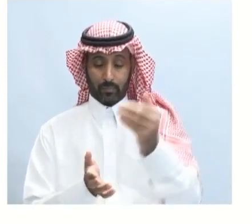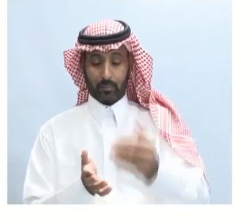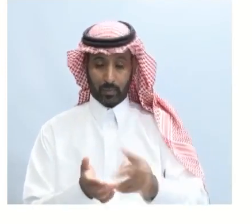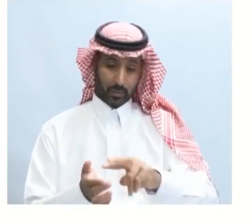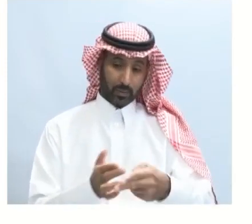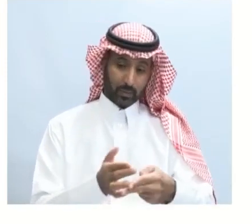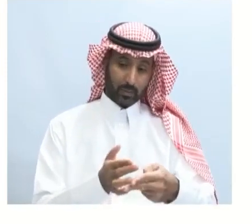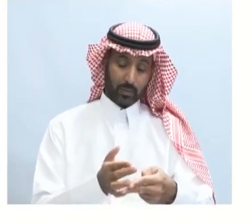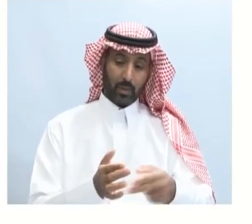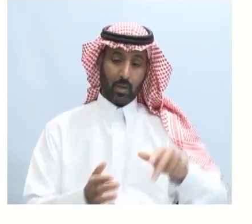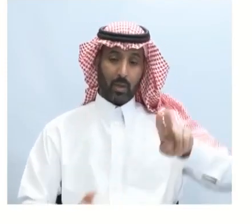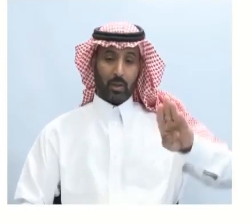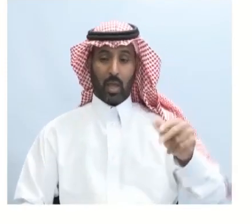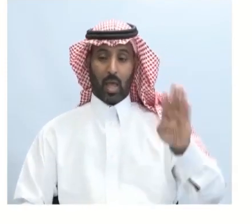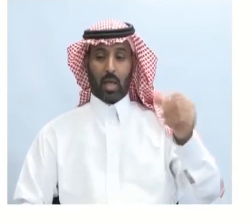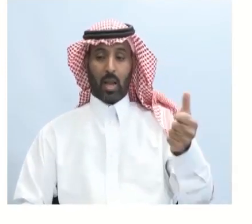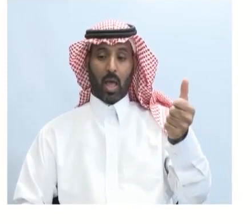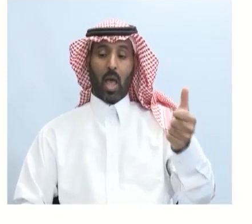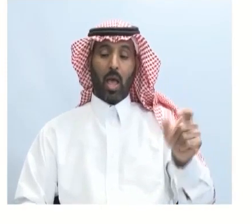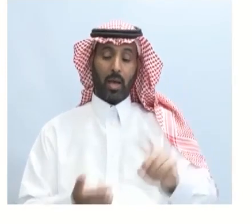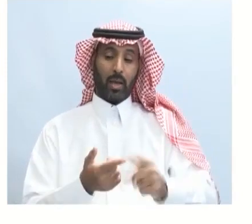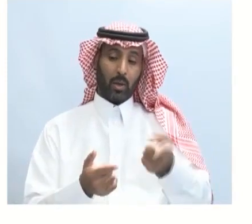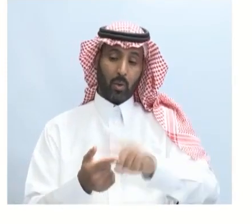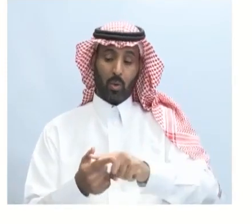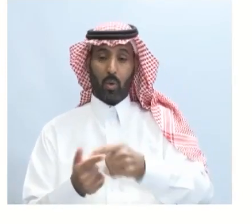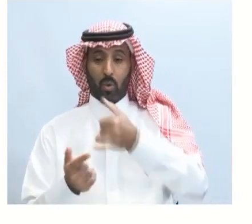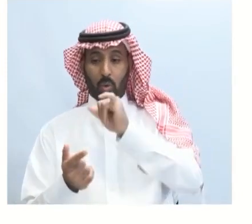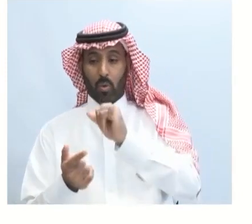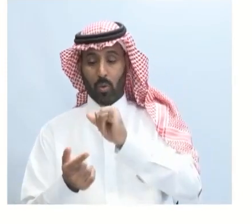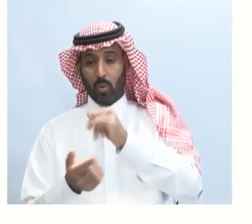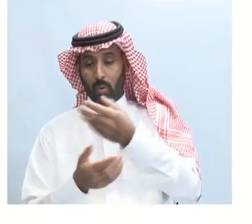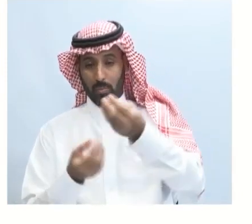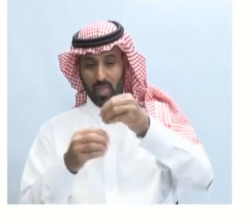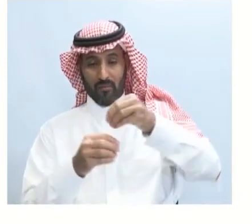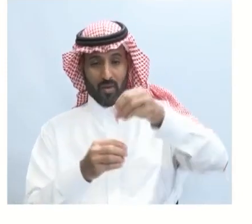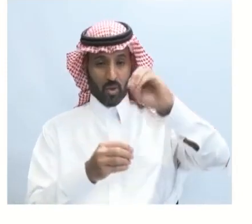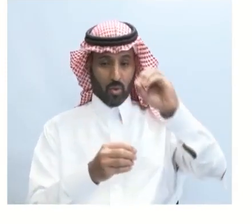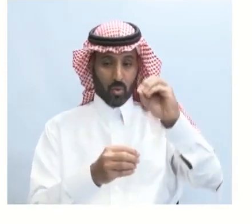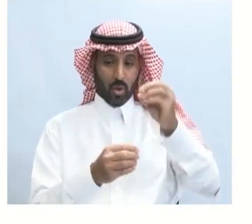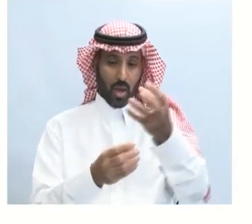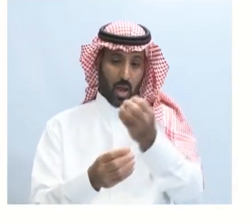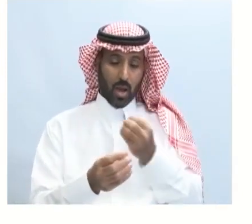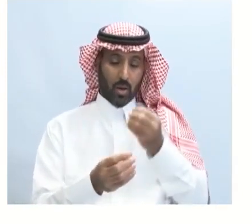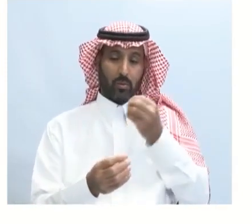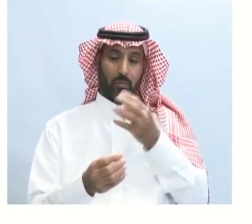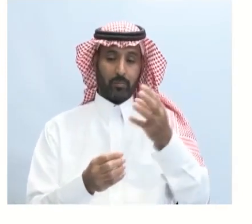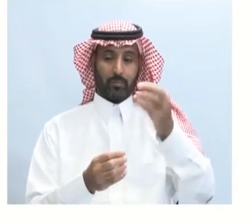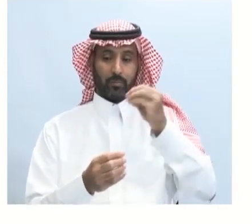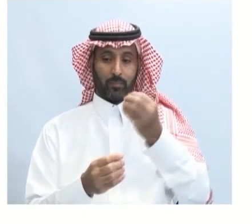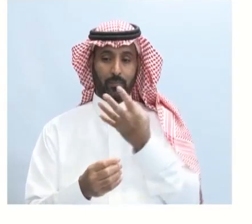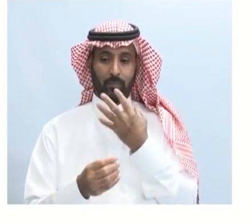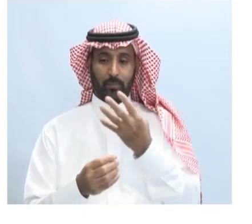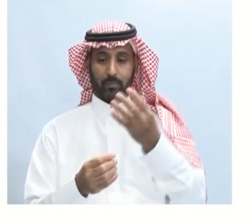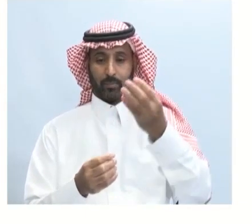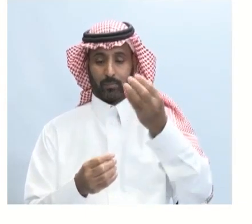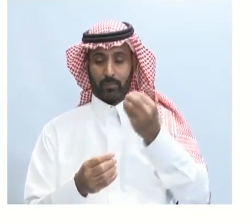تحول الالكان الى كحول عن طريق الاكسده وهنا اكتسب اكسجين اكتسب اكسجين